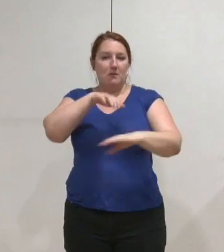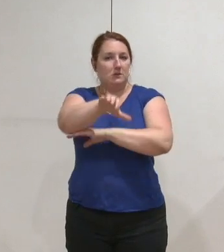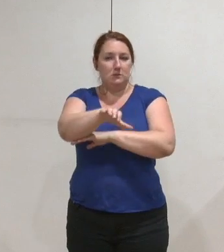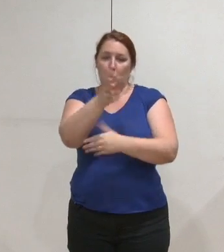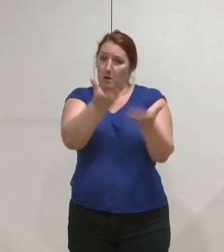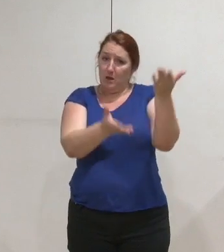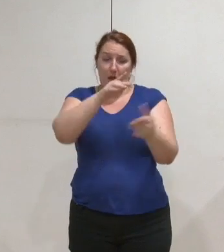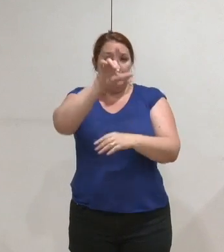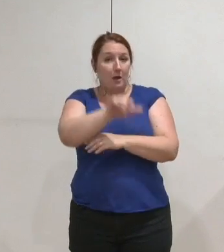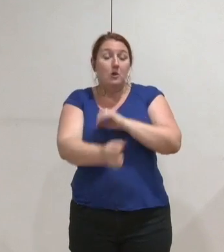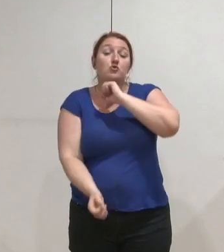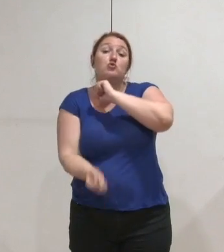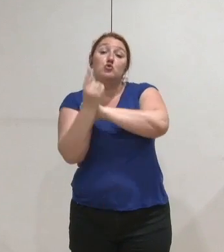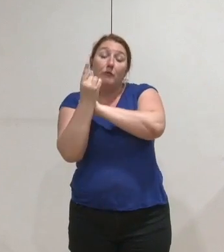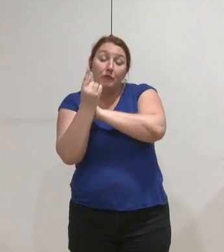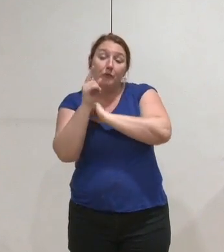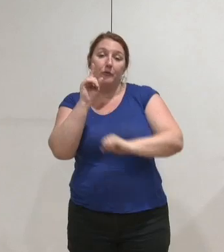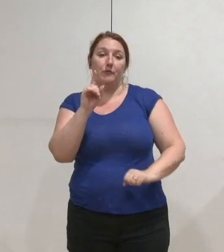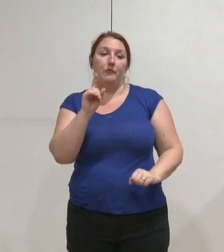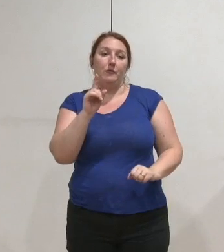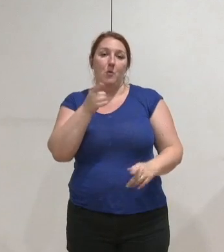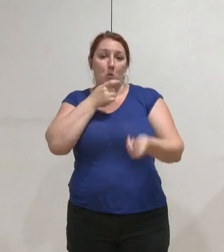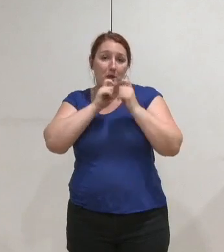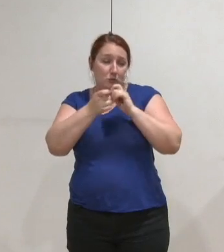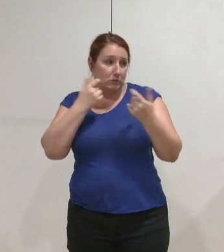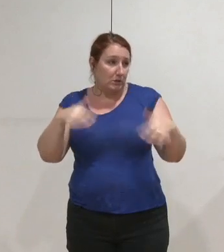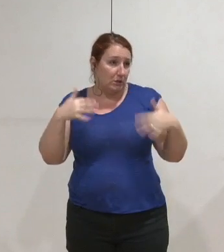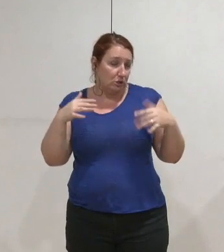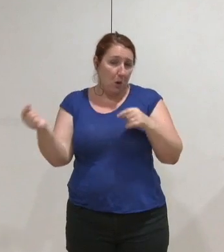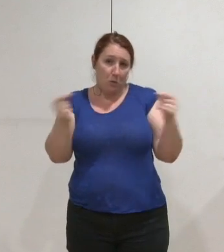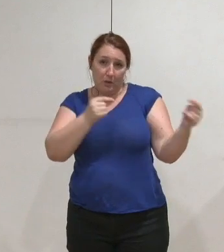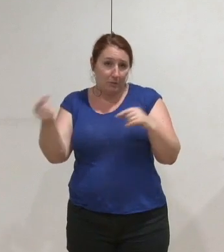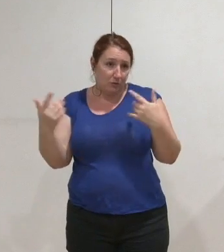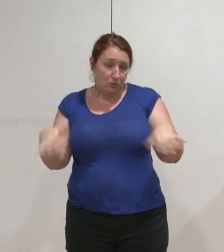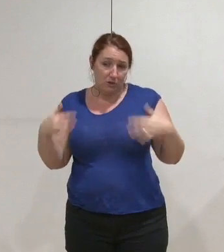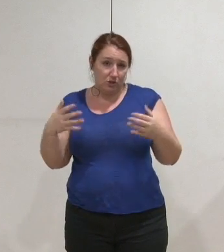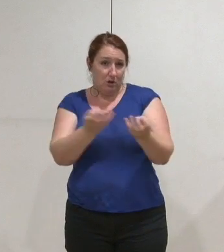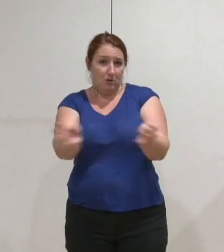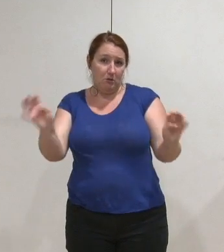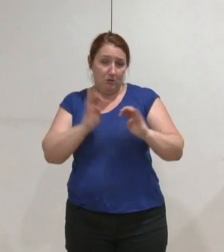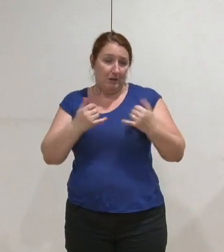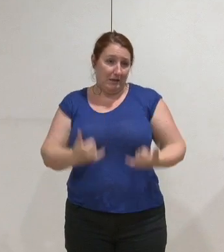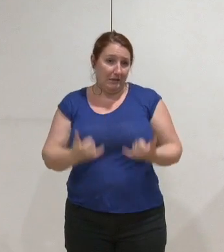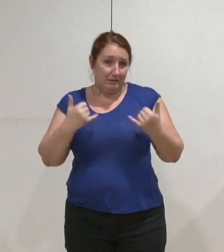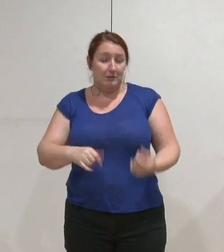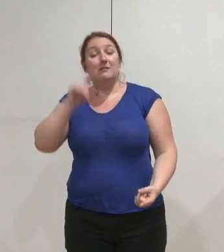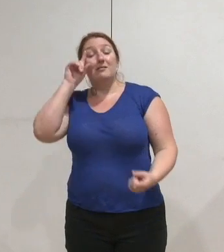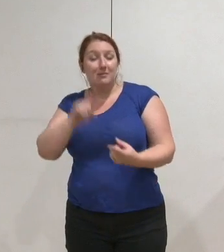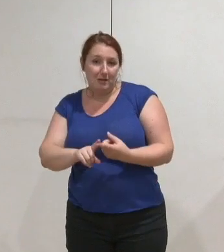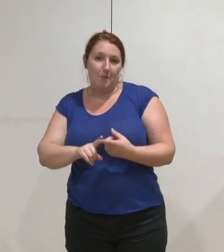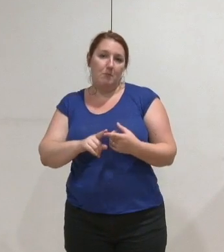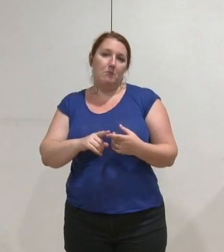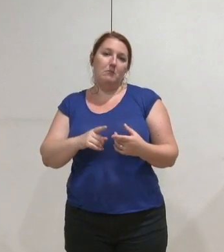équilibrés en dehors de ce que nous avons discuté et débattu euh dans cette enceinte autour de la